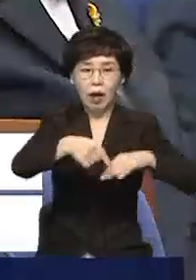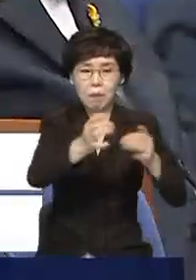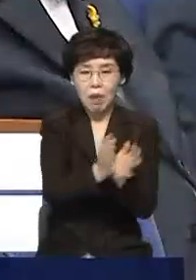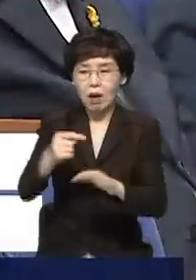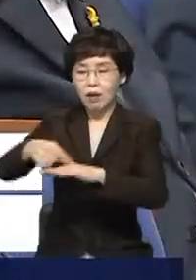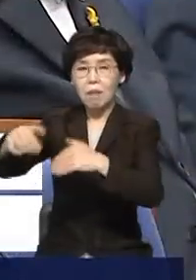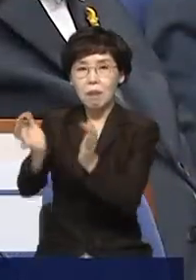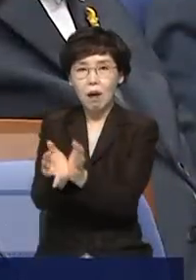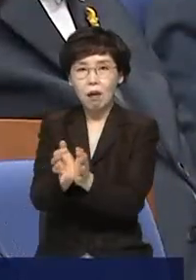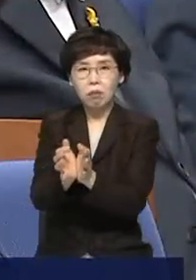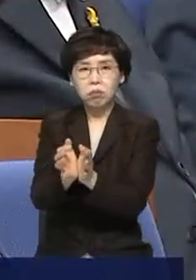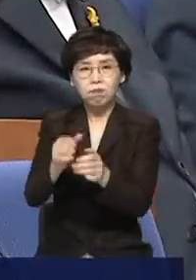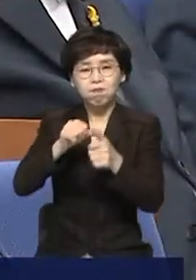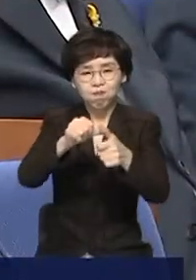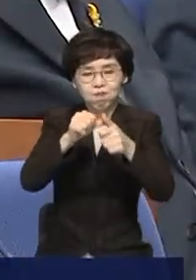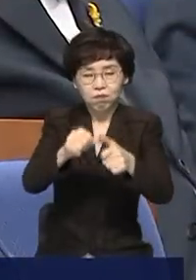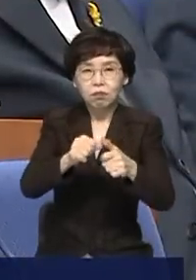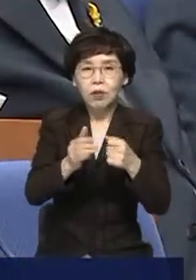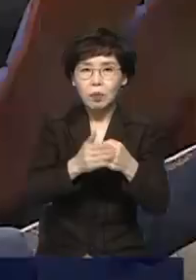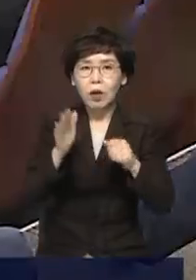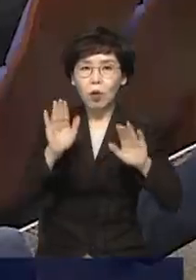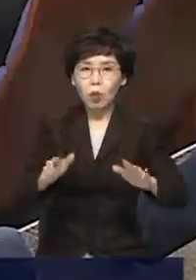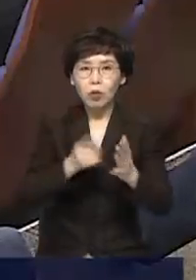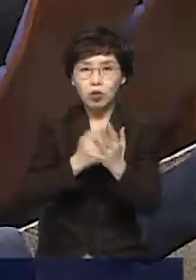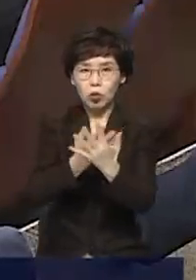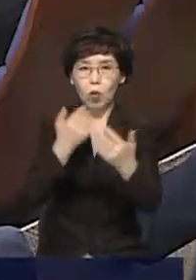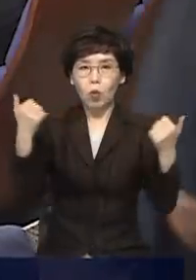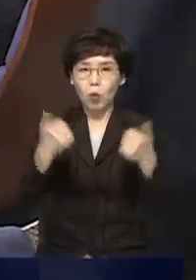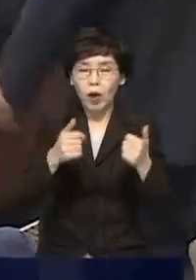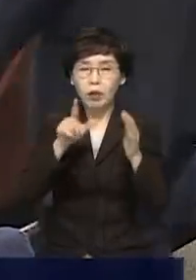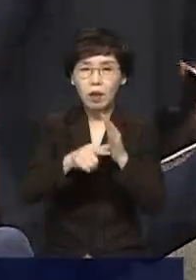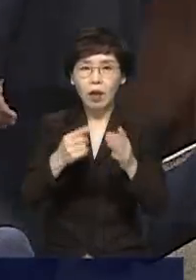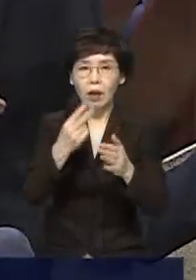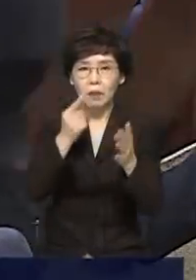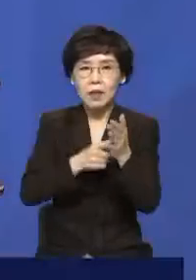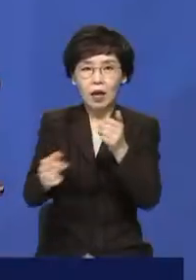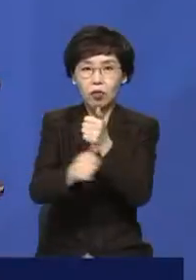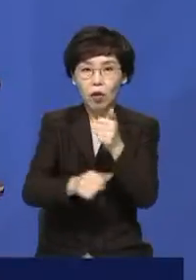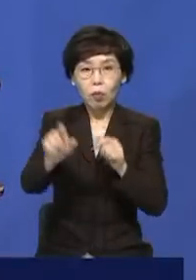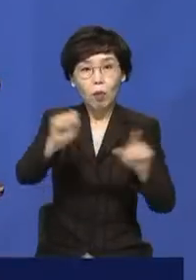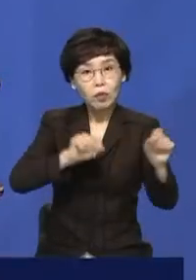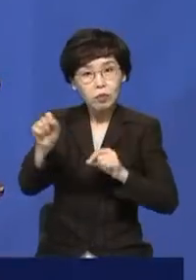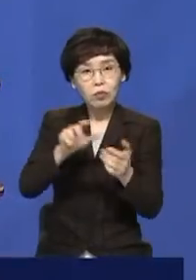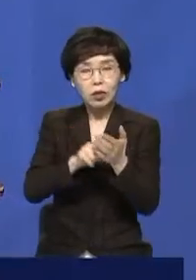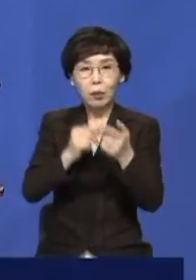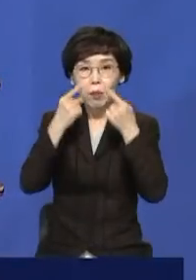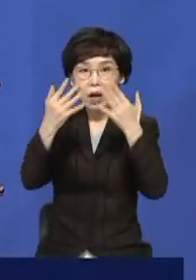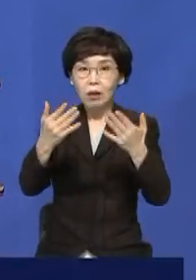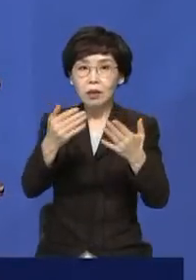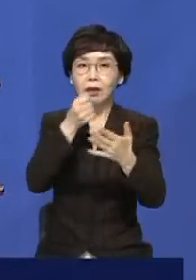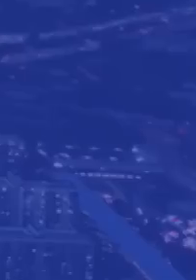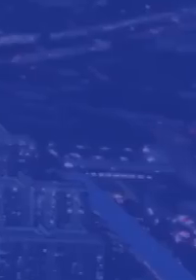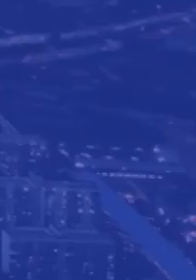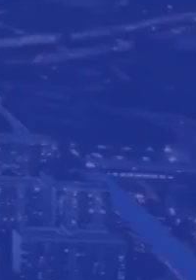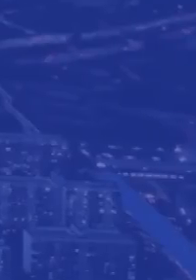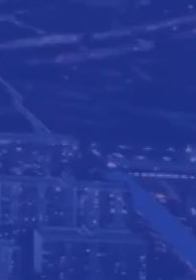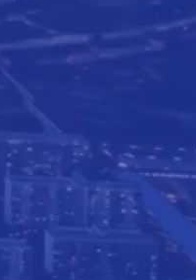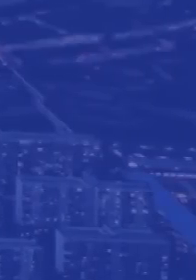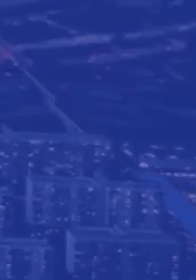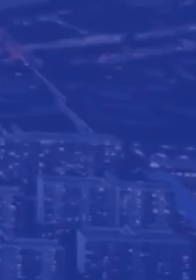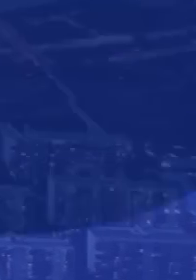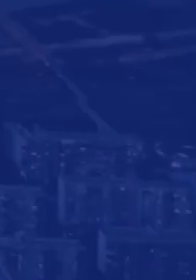힘겨루기가 예상돼 오늘 의총에서 지도부 윤곽이 드러날지는 미지수입니다. SBS 유수환입니다.